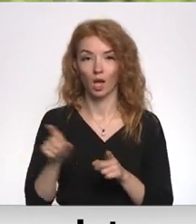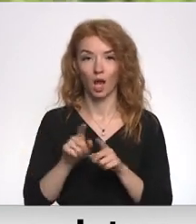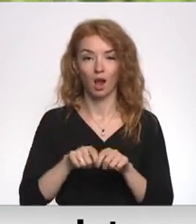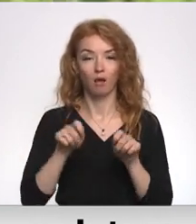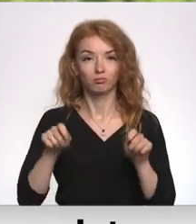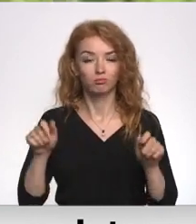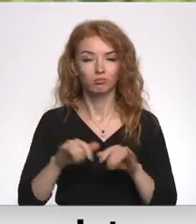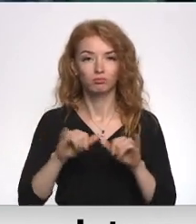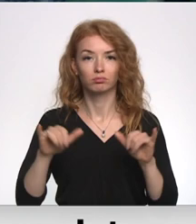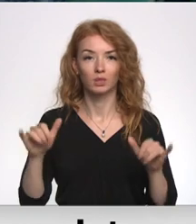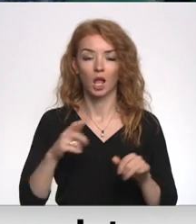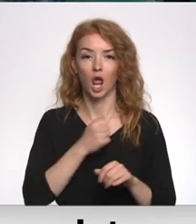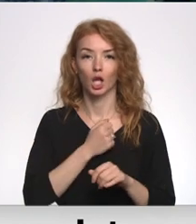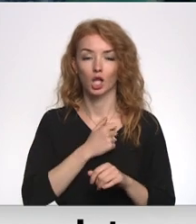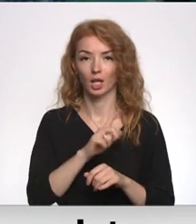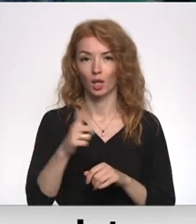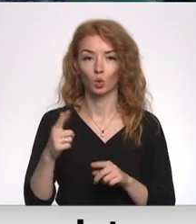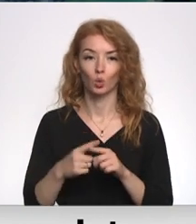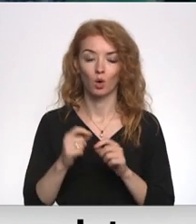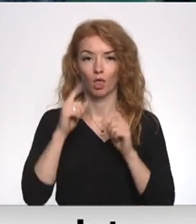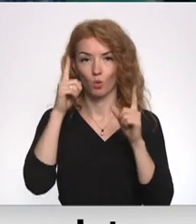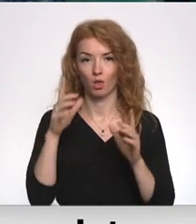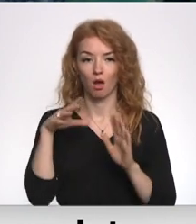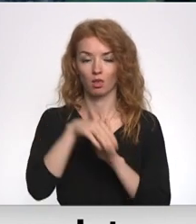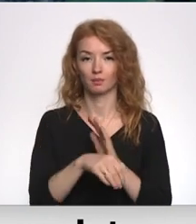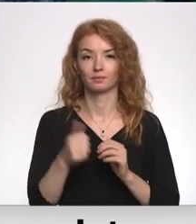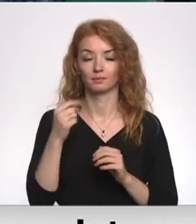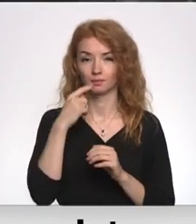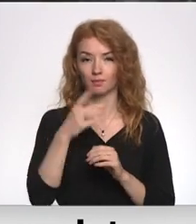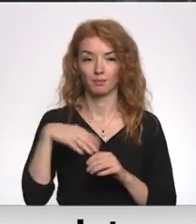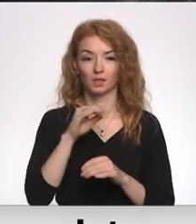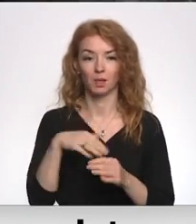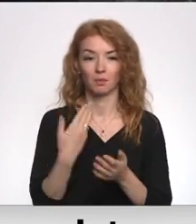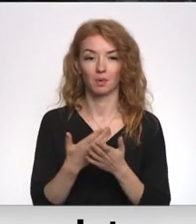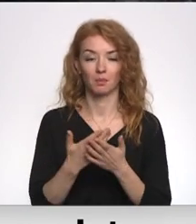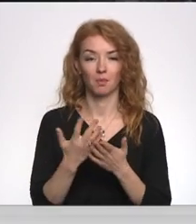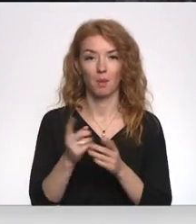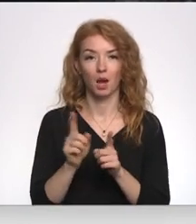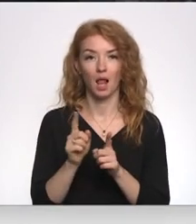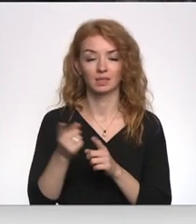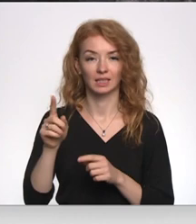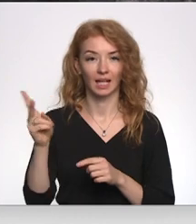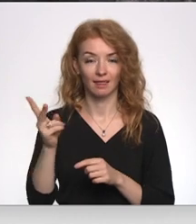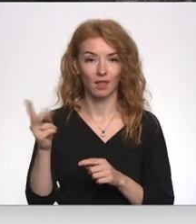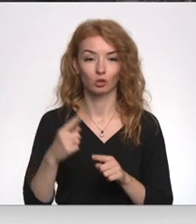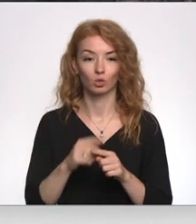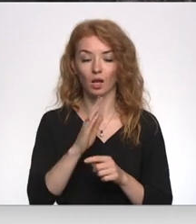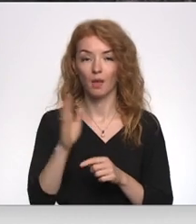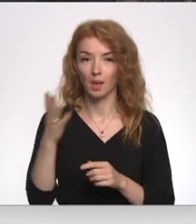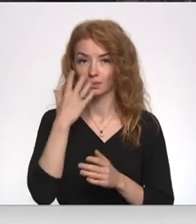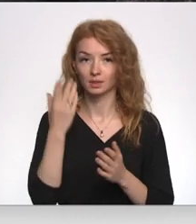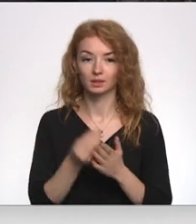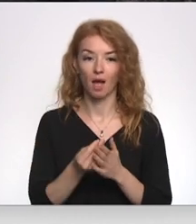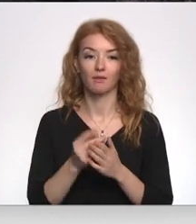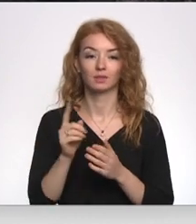latgaliešu literatūru, iesaistījās atmodas aktivitātēs. Ja mēs varamies, piemēram, izbroļam skrindam, tad atkal katram ir savs stosts,